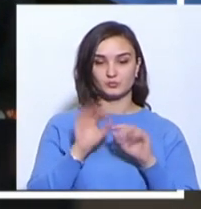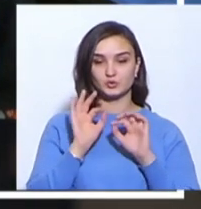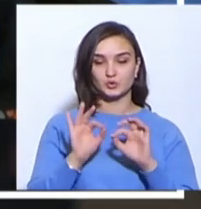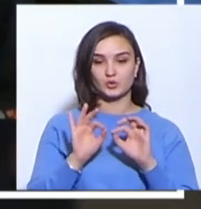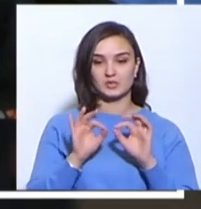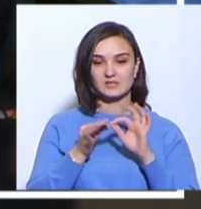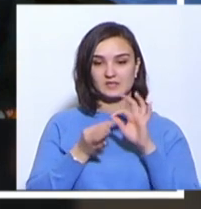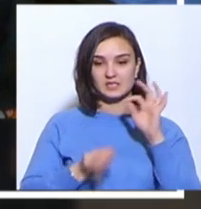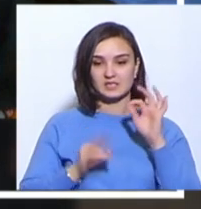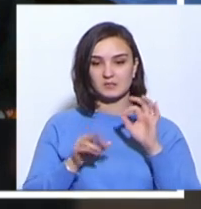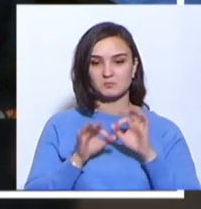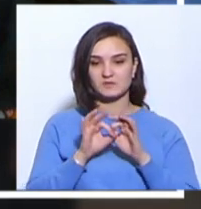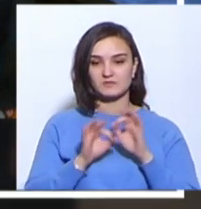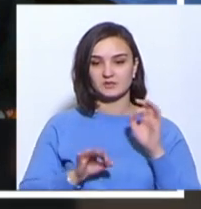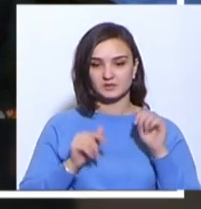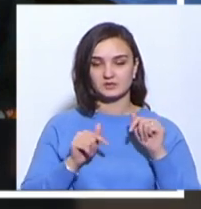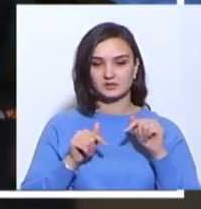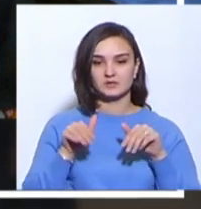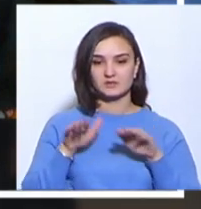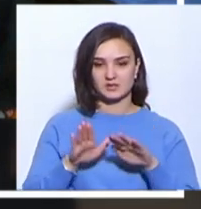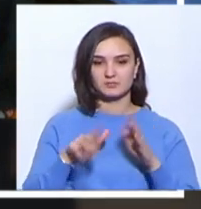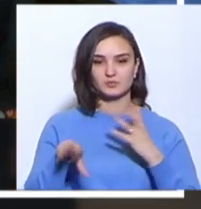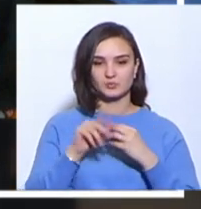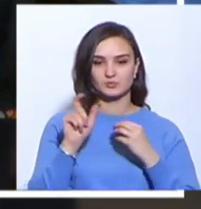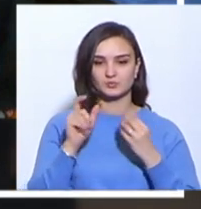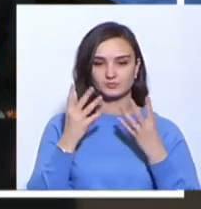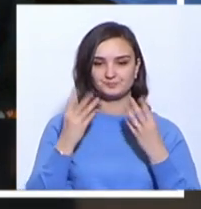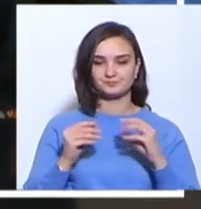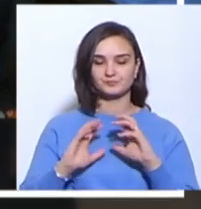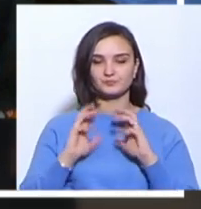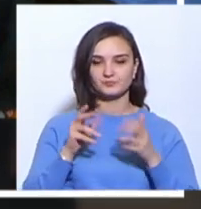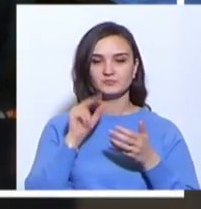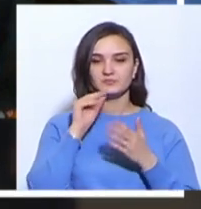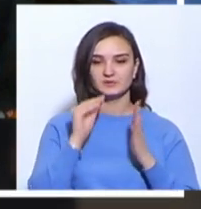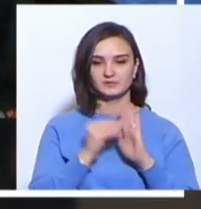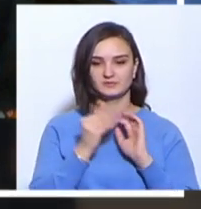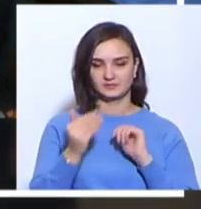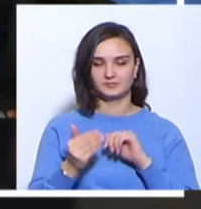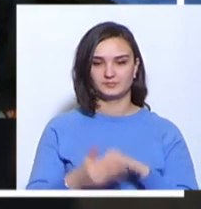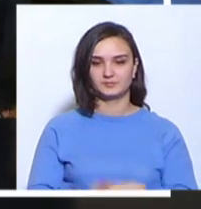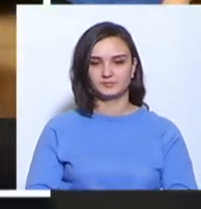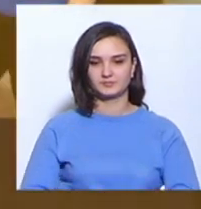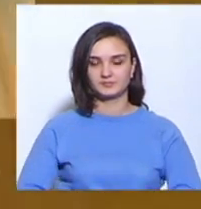მსხვილი ნაწლავის კიბოს ალიანსის გადაწყვეტილებით ლურჯი დღე მსოფლიო თარიღად გამოცხადდა.